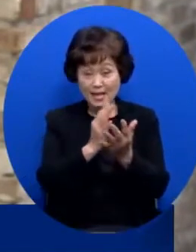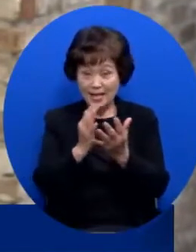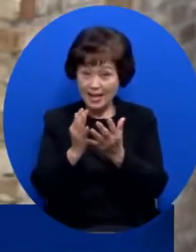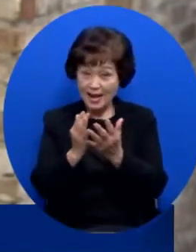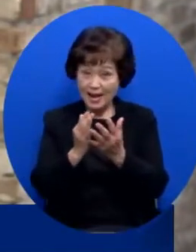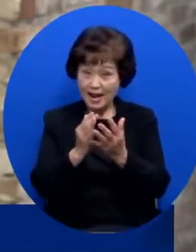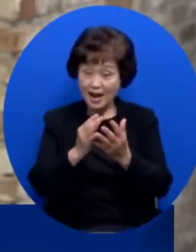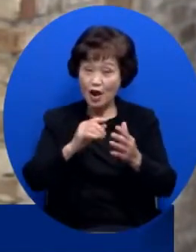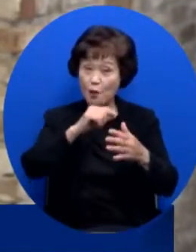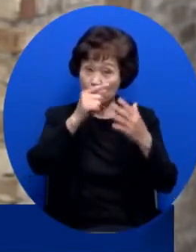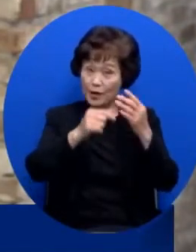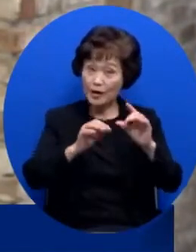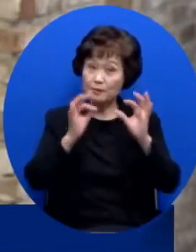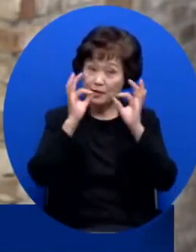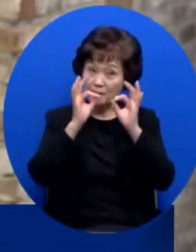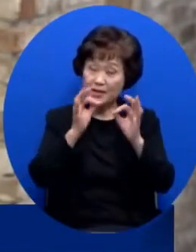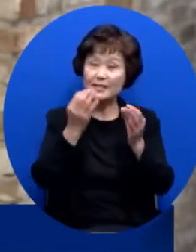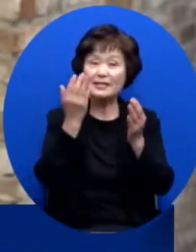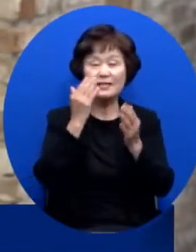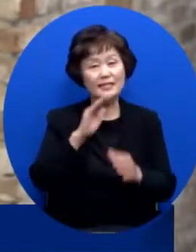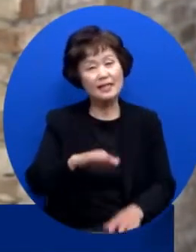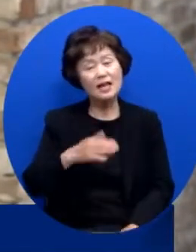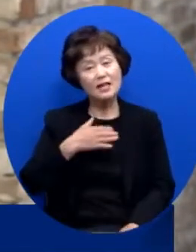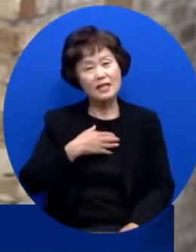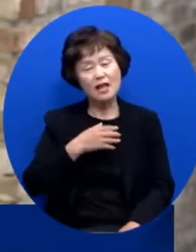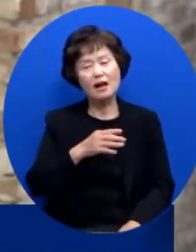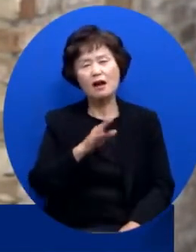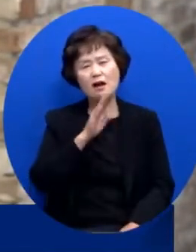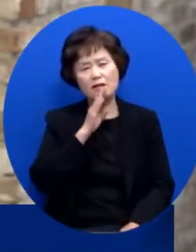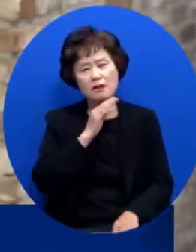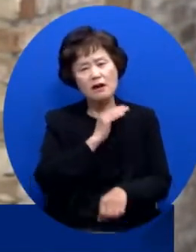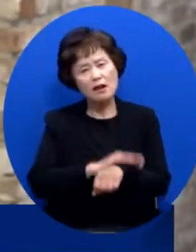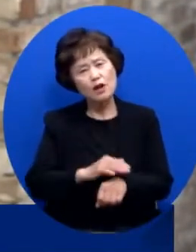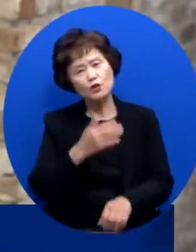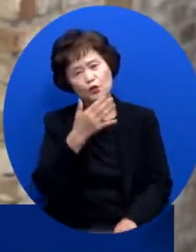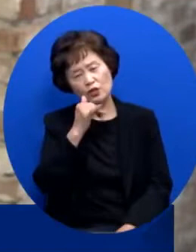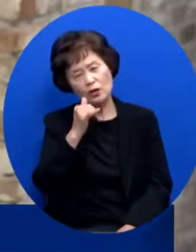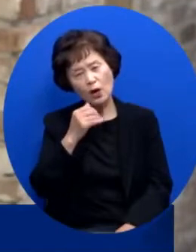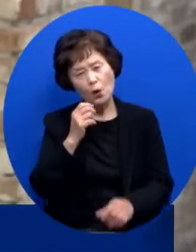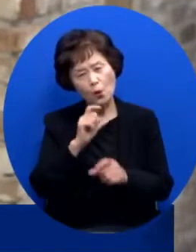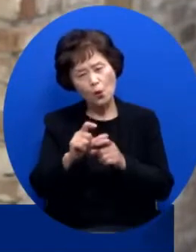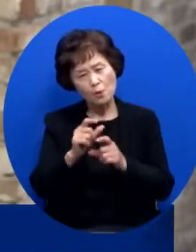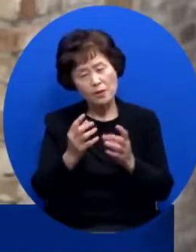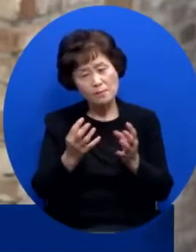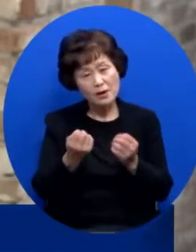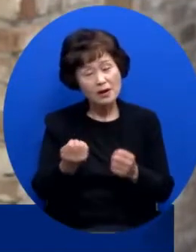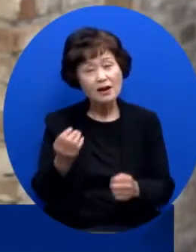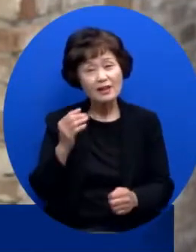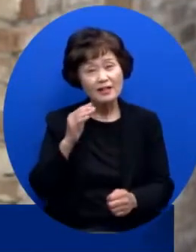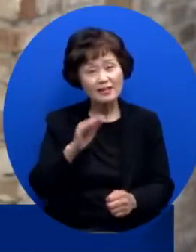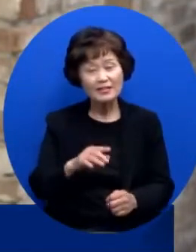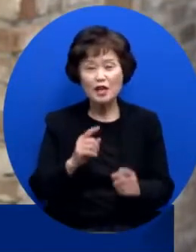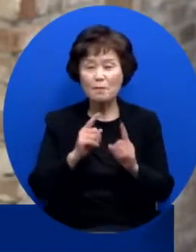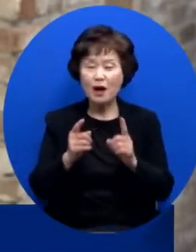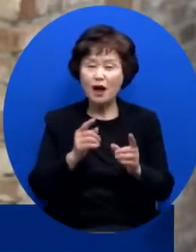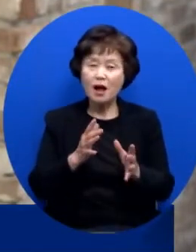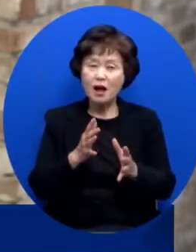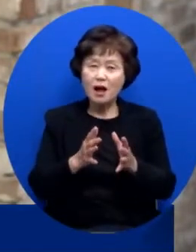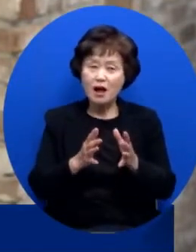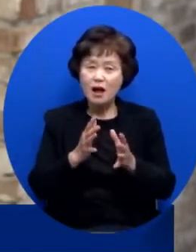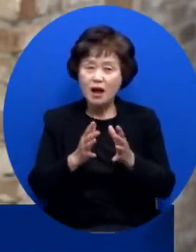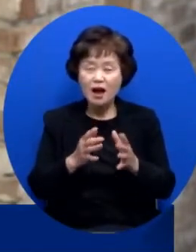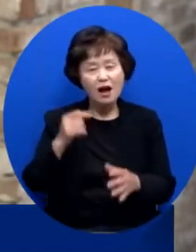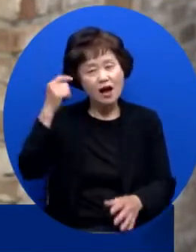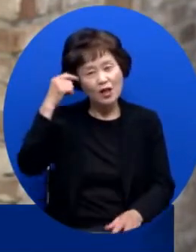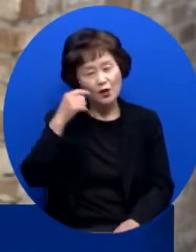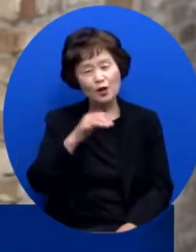여기에서 내가 잘할 수 있을까 사실 그런 고민이 있었는데 다들 좋은 사례고 또 많이 또 도전되는 느낌 받아서